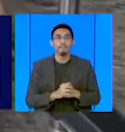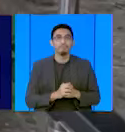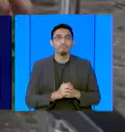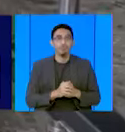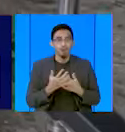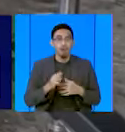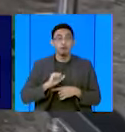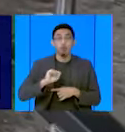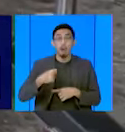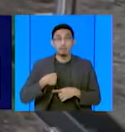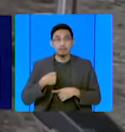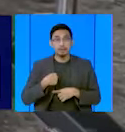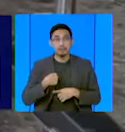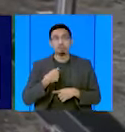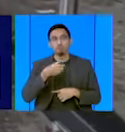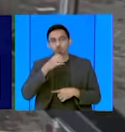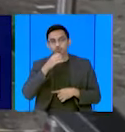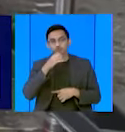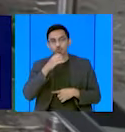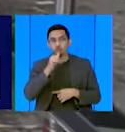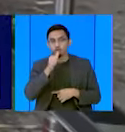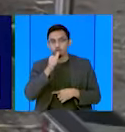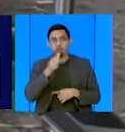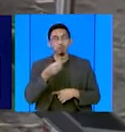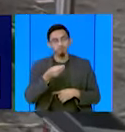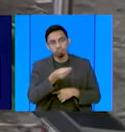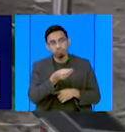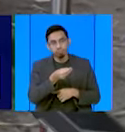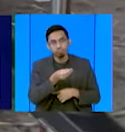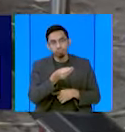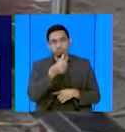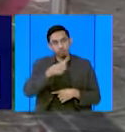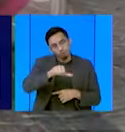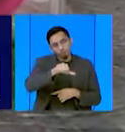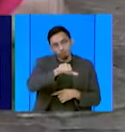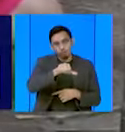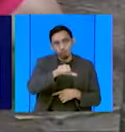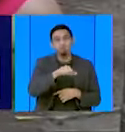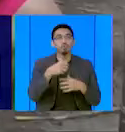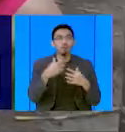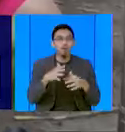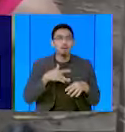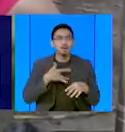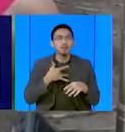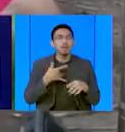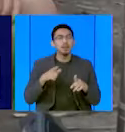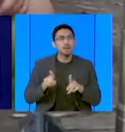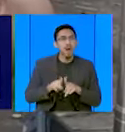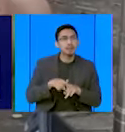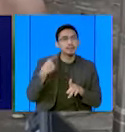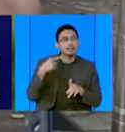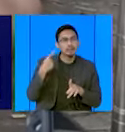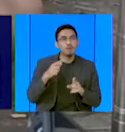dikasih susu, susu sapi sama susu kambing. Terus jadi deket sama kita. Sering kita ajak ke